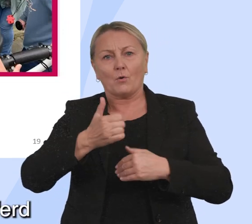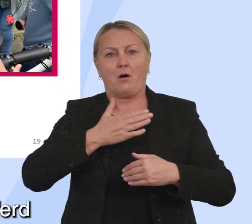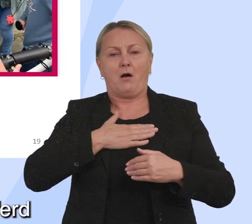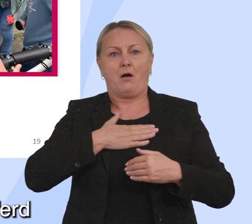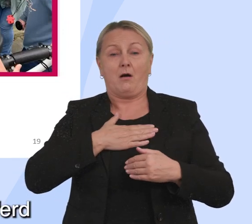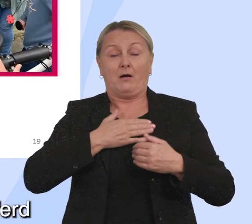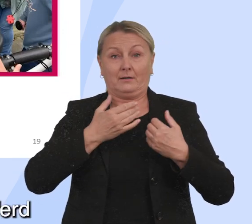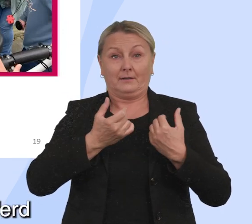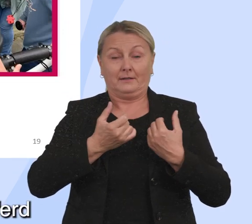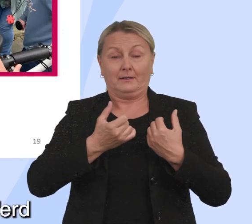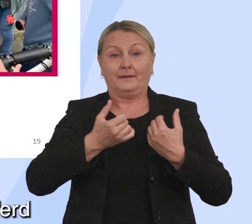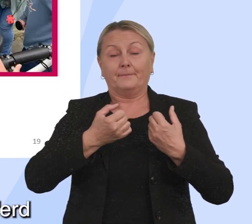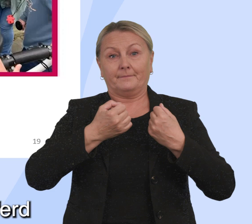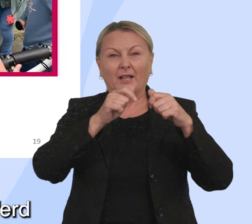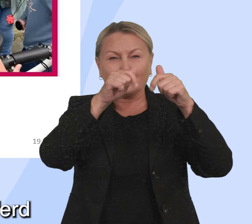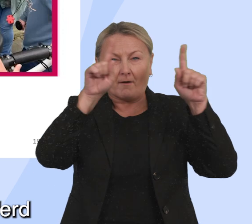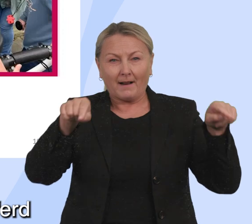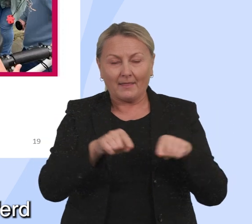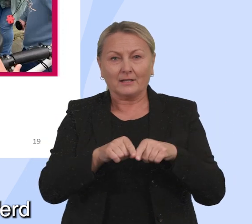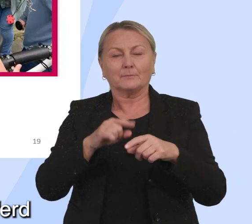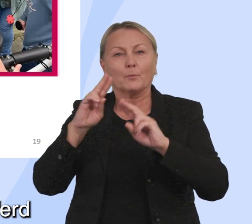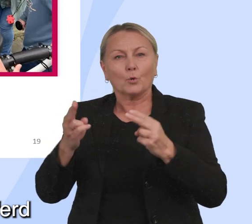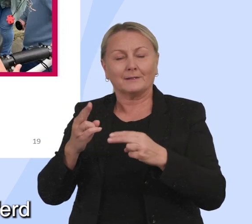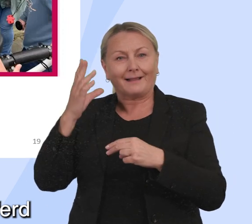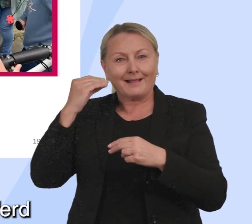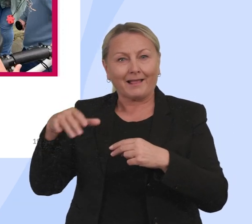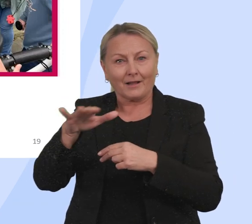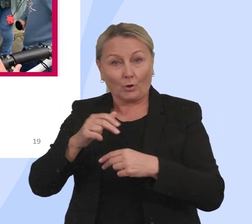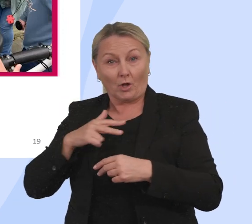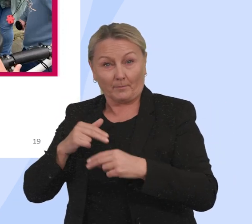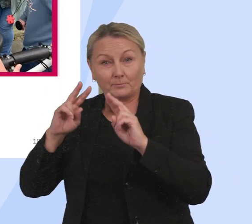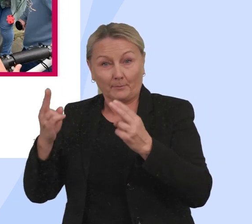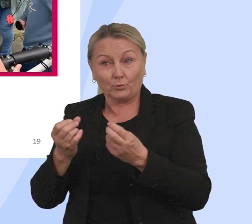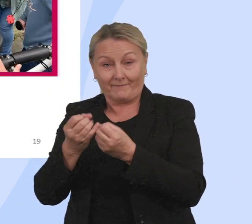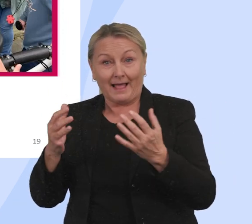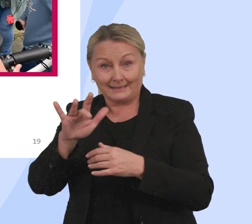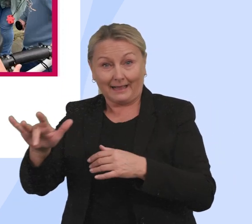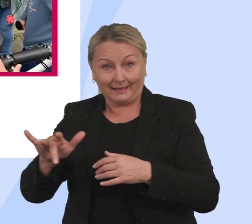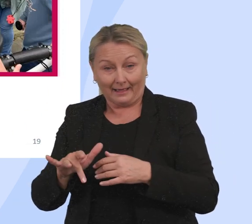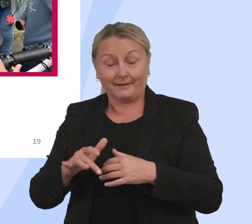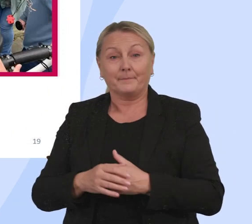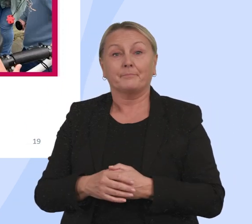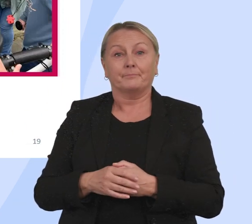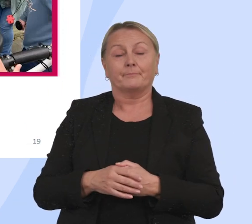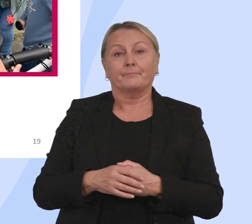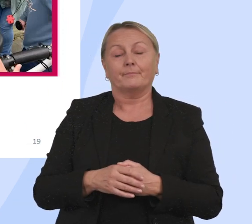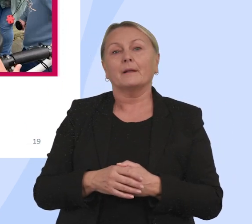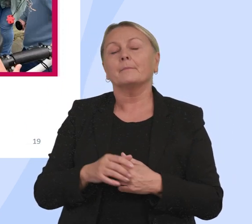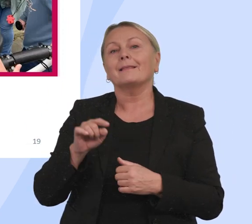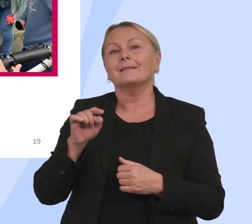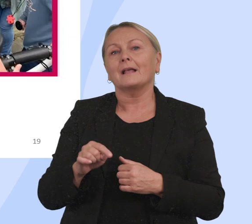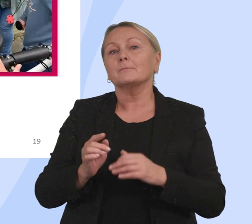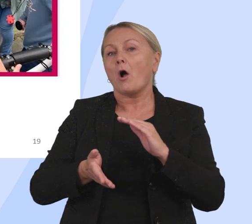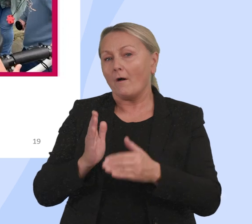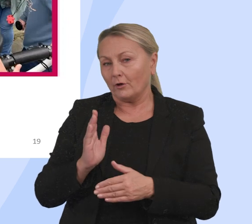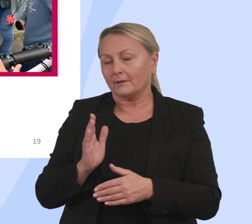Holland og i Danmark er ved at komme op forskellige steder. Men det er jo det, bliver afgørende, og det bliver